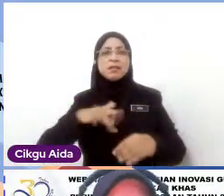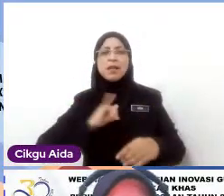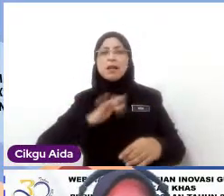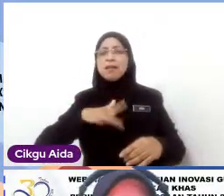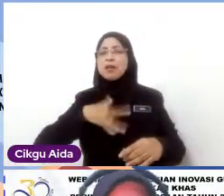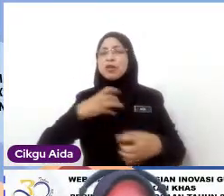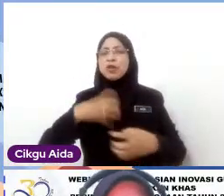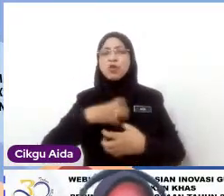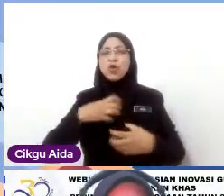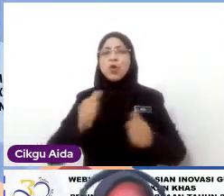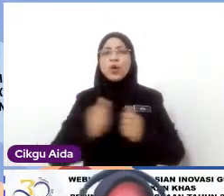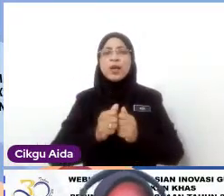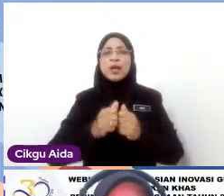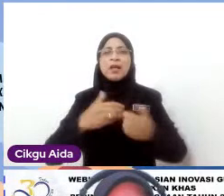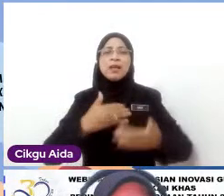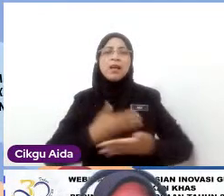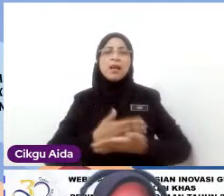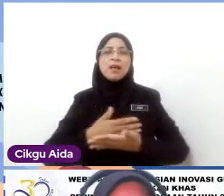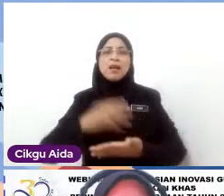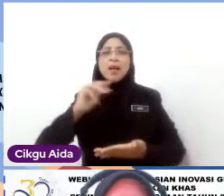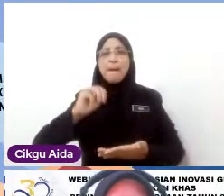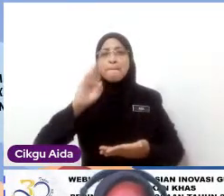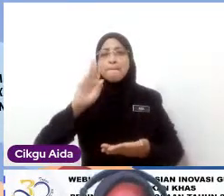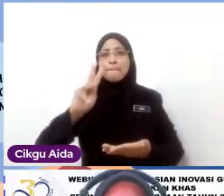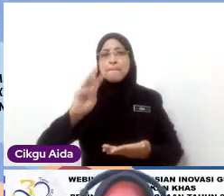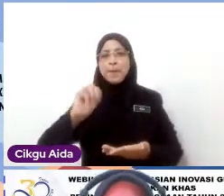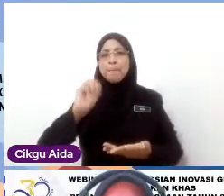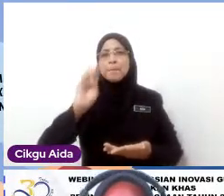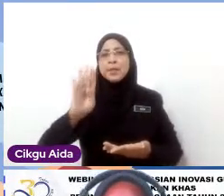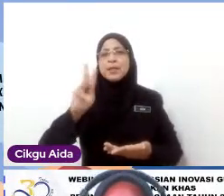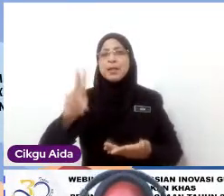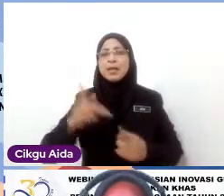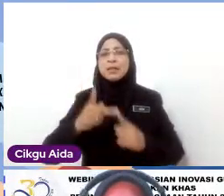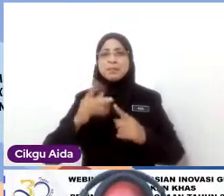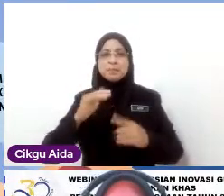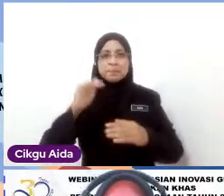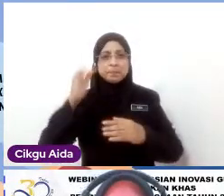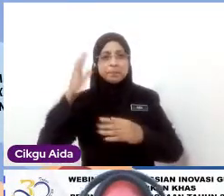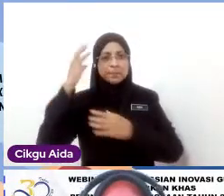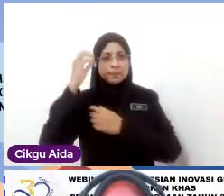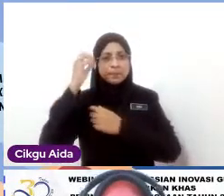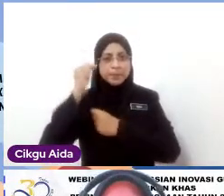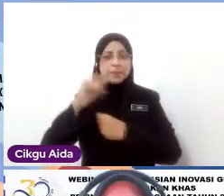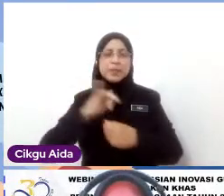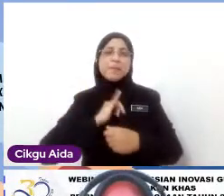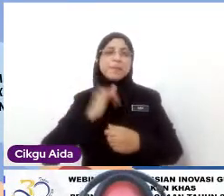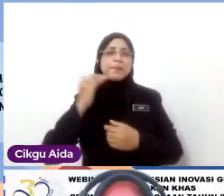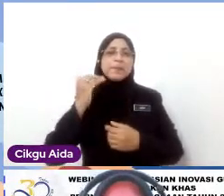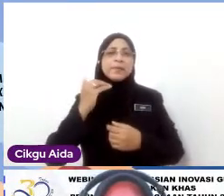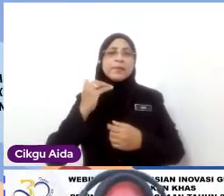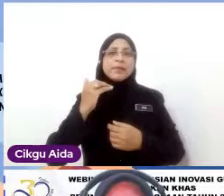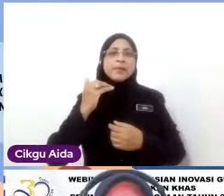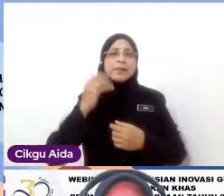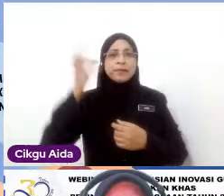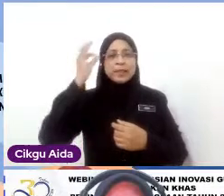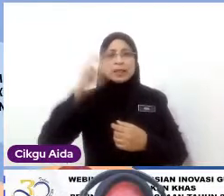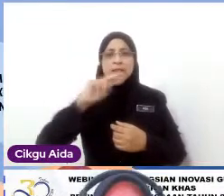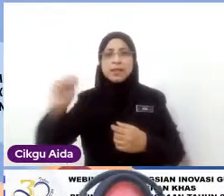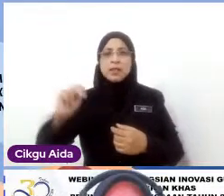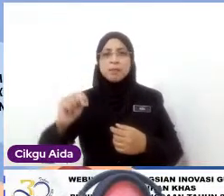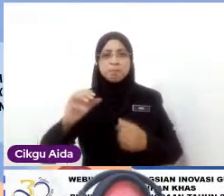ni. Jadi pada saya, cikgu-cikgu pendidikan khas kuatkan semangat. Memang anak-anak murid kita ni